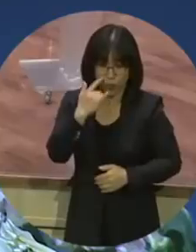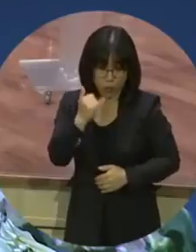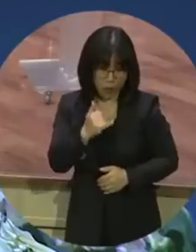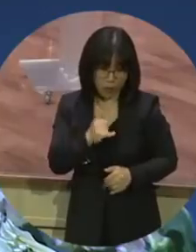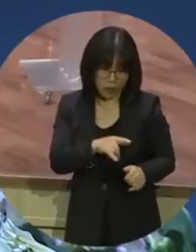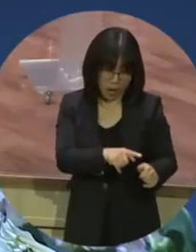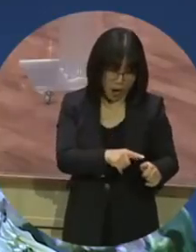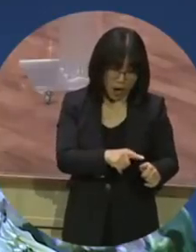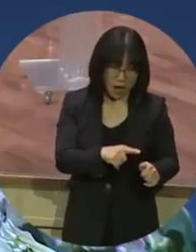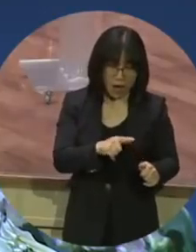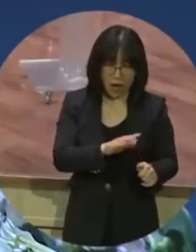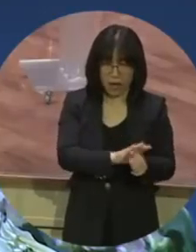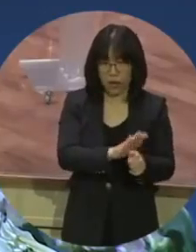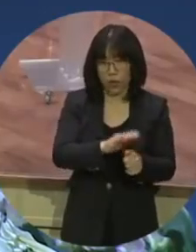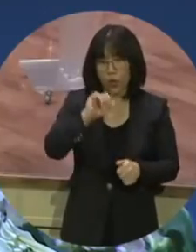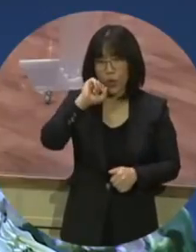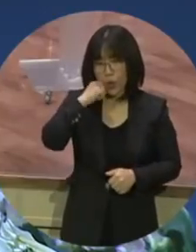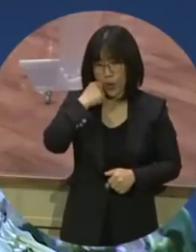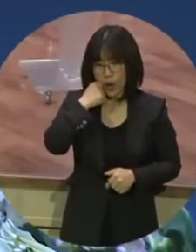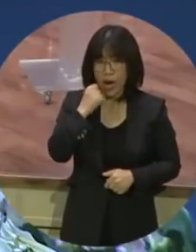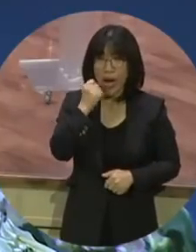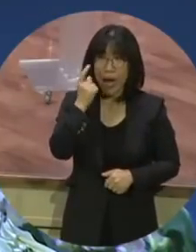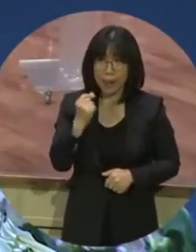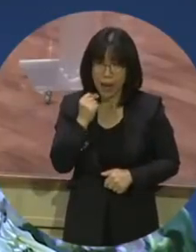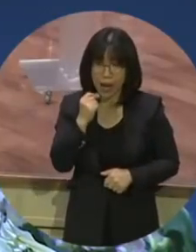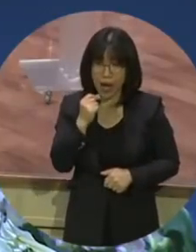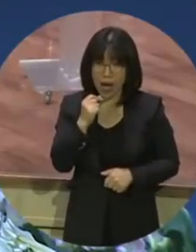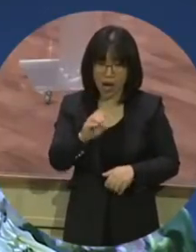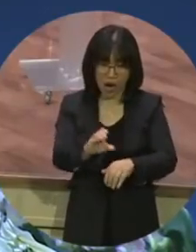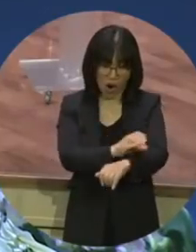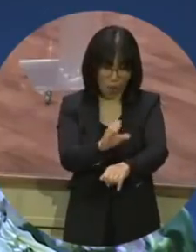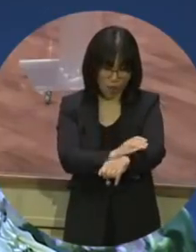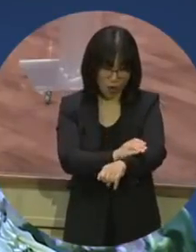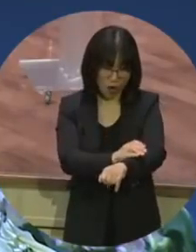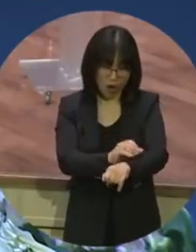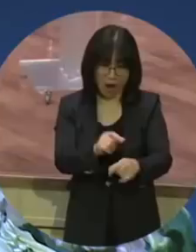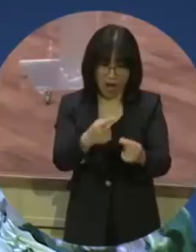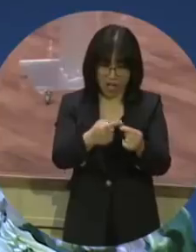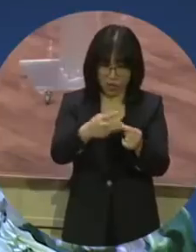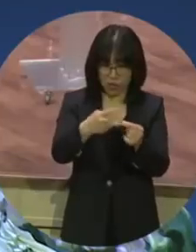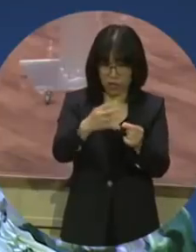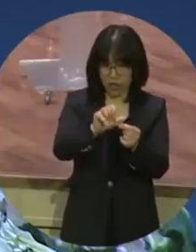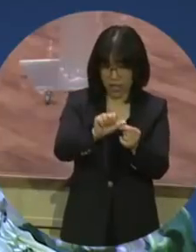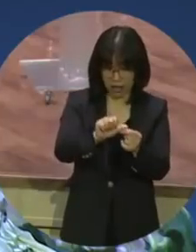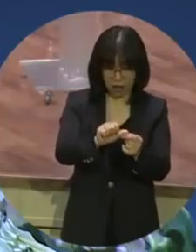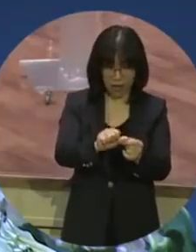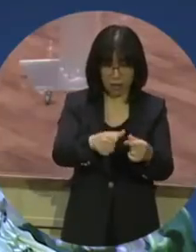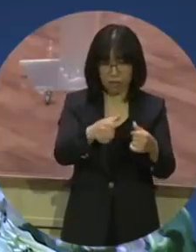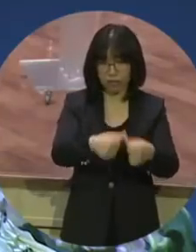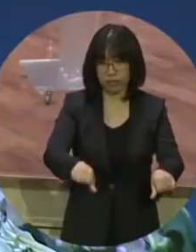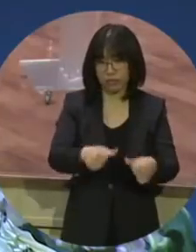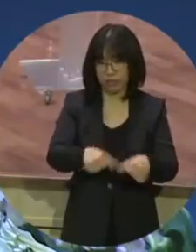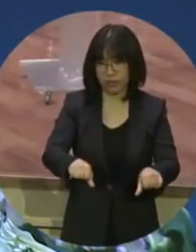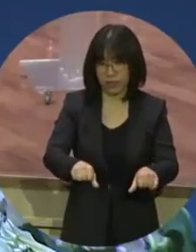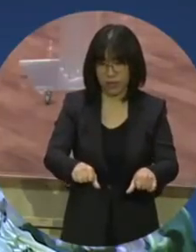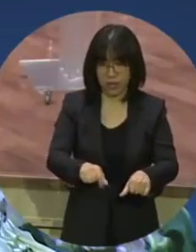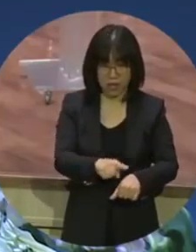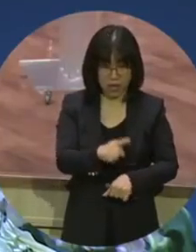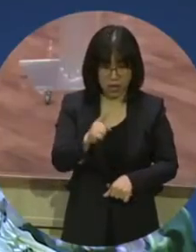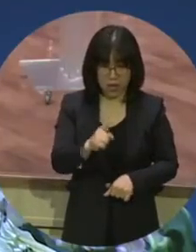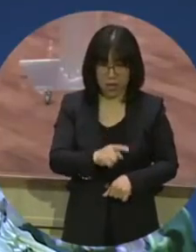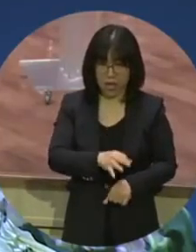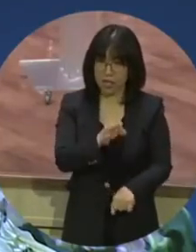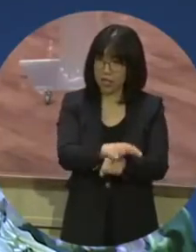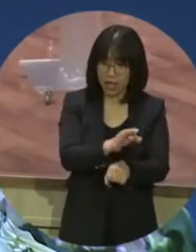안 될 만큼 심지어 한 달에 뭐 컴퓨터 5대를 이렇게 부숴뜨릴 만큼 박살을 내는 거죠. 그럼 또 사줘야 됩니다. 안 사주면 이제 난리가